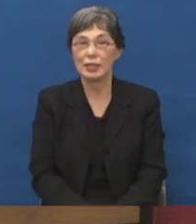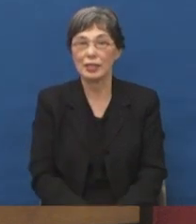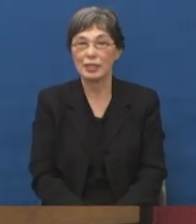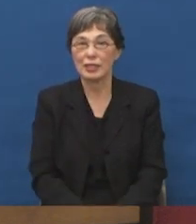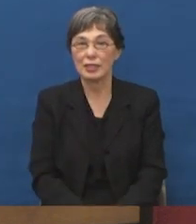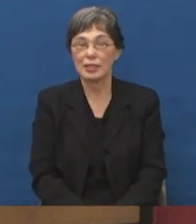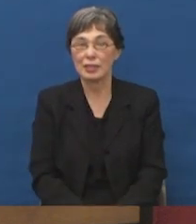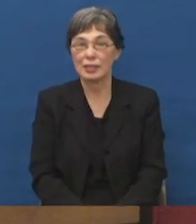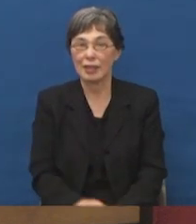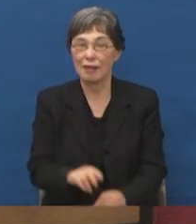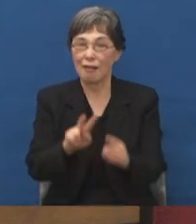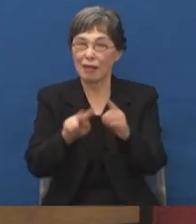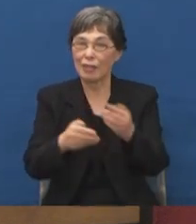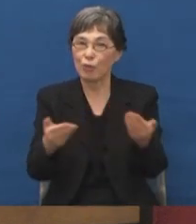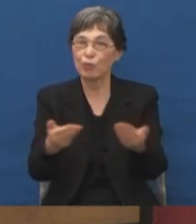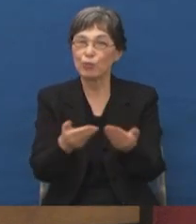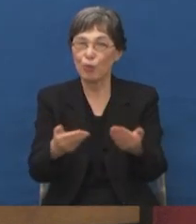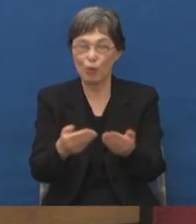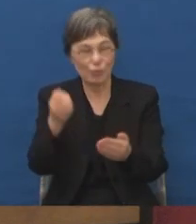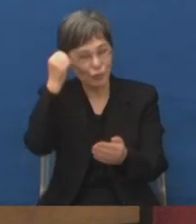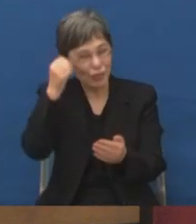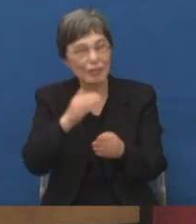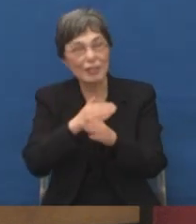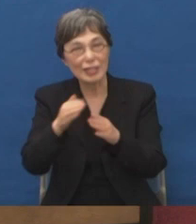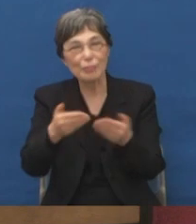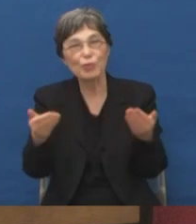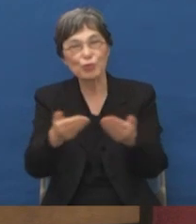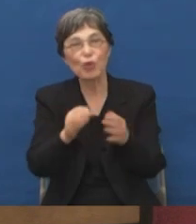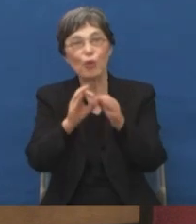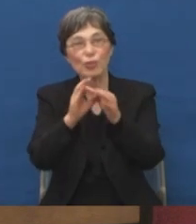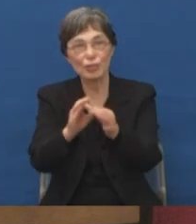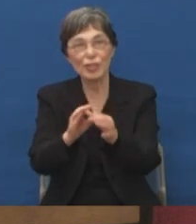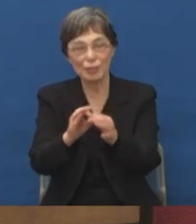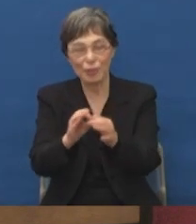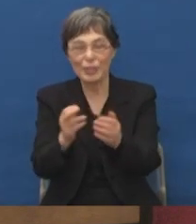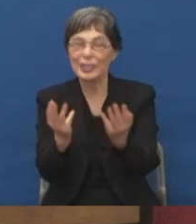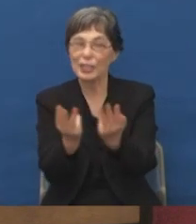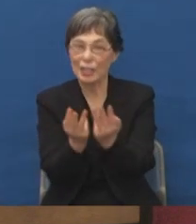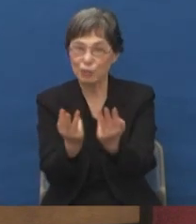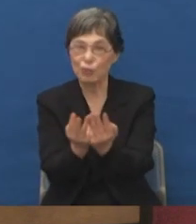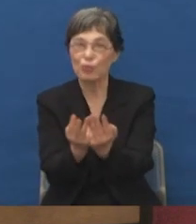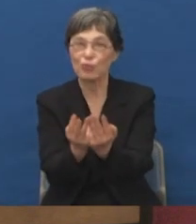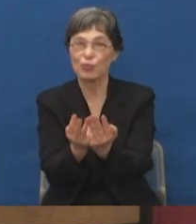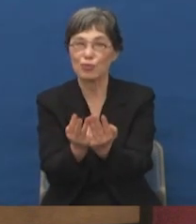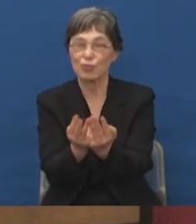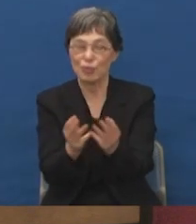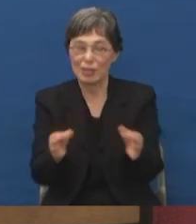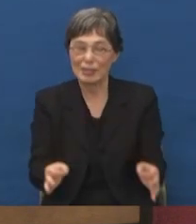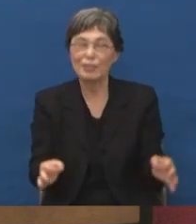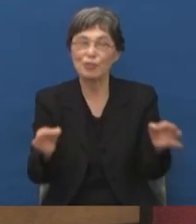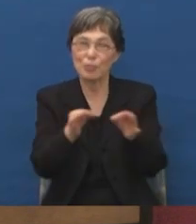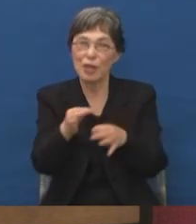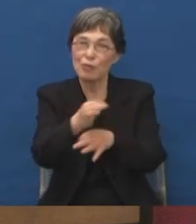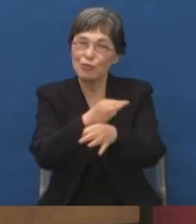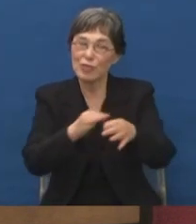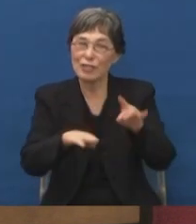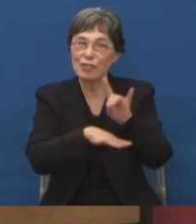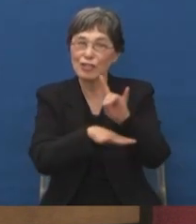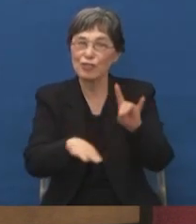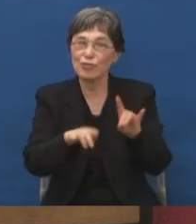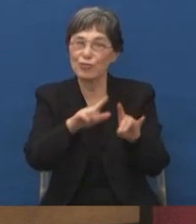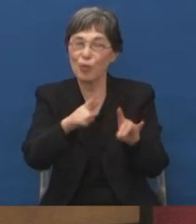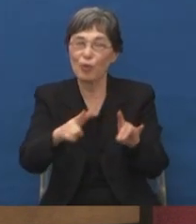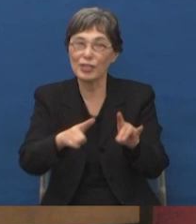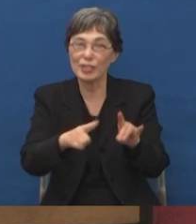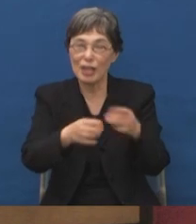護事業所等における宿泊サービスの事業の人員設備及び運営の基準等に関